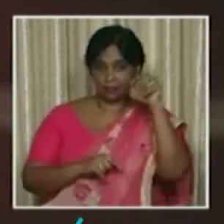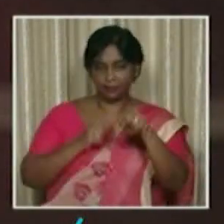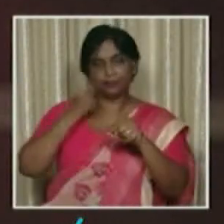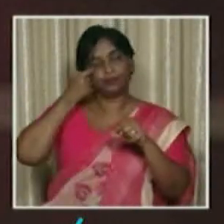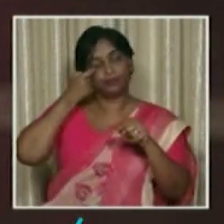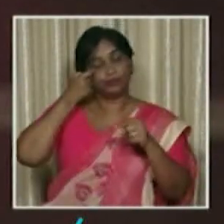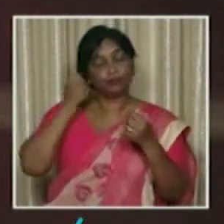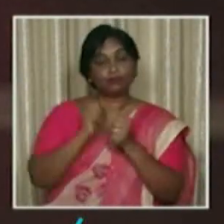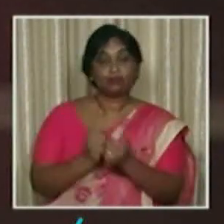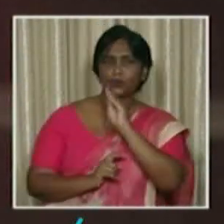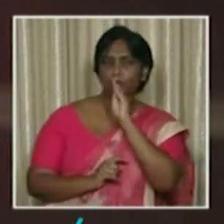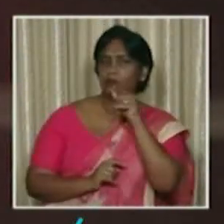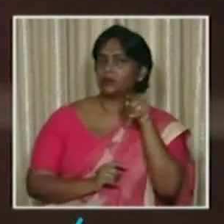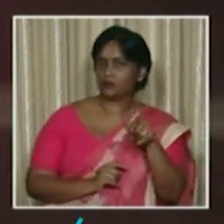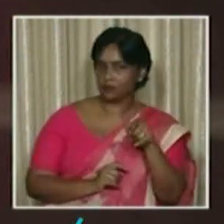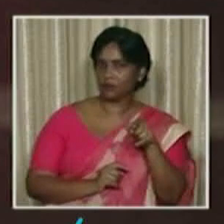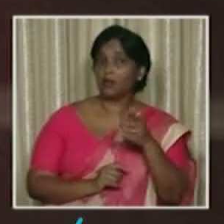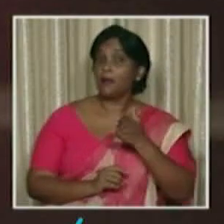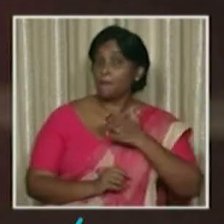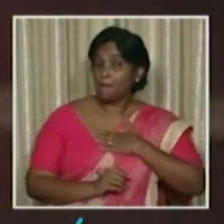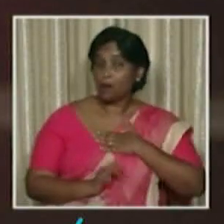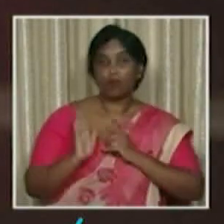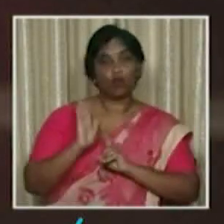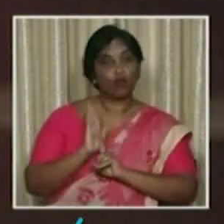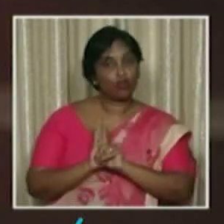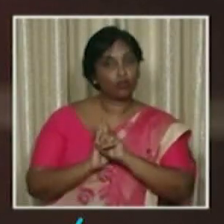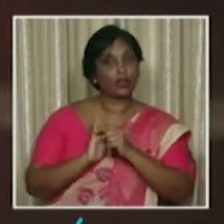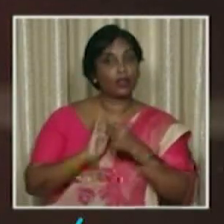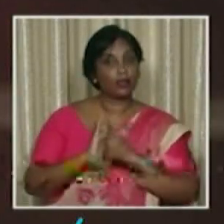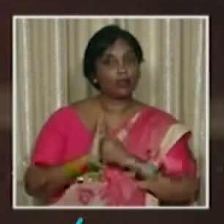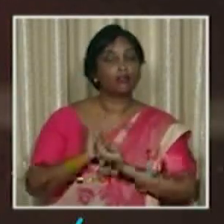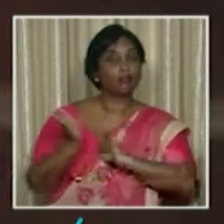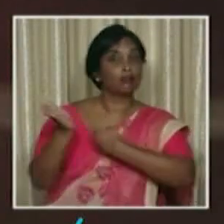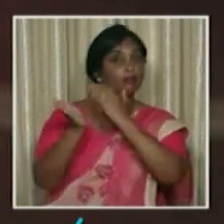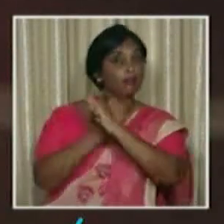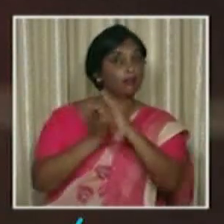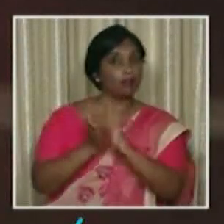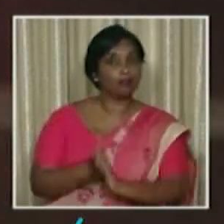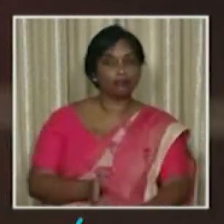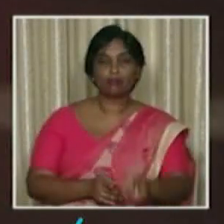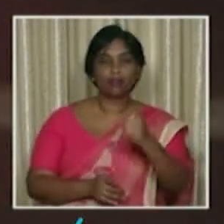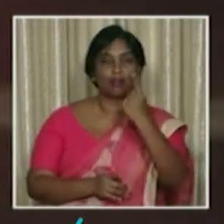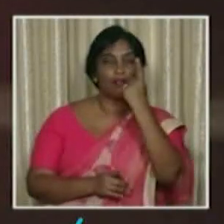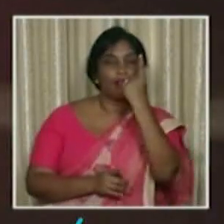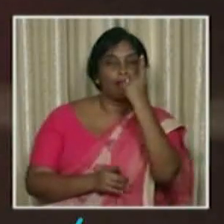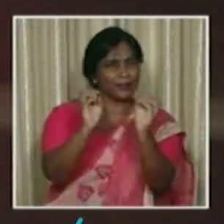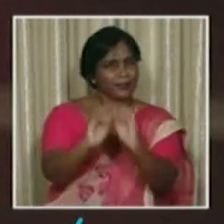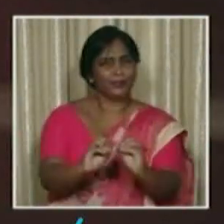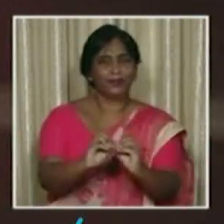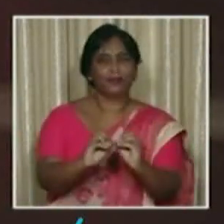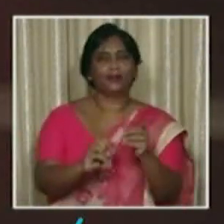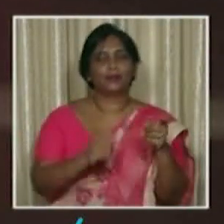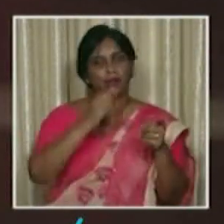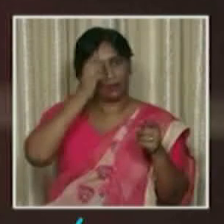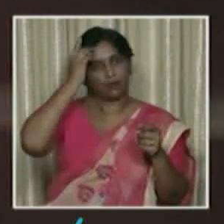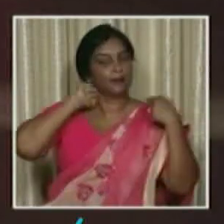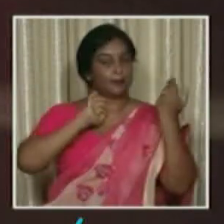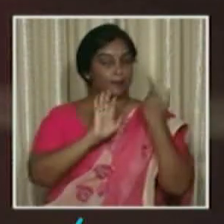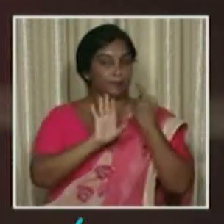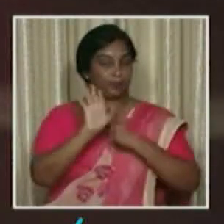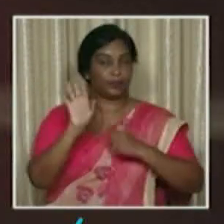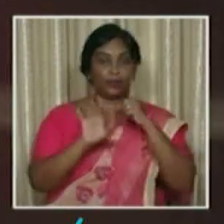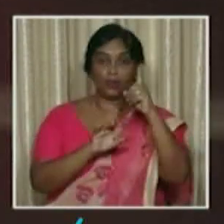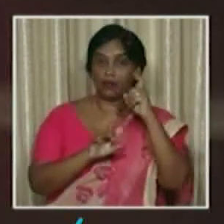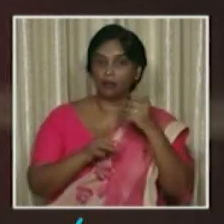ඇවිල්ලා අවුස්සන්නේම ජාතිවාදී. මම උතුරු නැගෙනහිර ජනතාවට කරපු සේවයෙන් 1000න් එකක් කරපු මන්ත්‍රී කෙනෙක් මෙතන ඉන්නවද කියලා කියන්නේ. පෞගිය අවුරුදු එකමාරේ